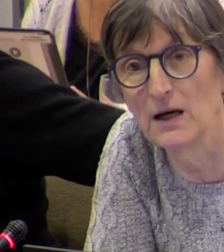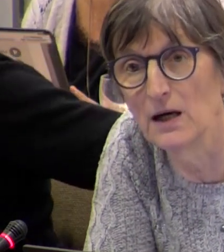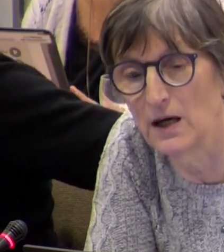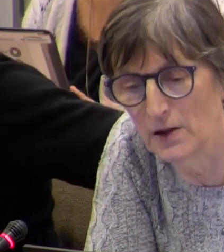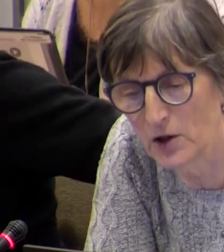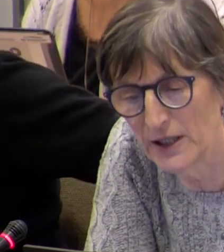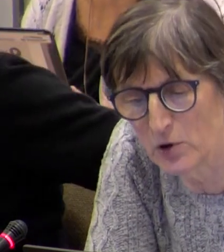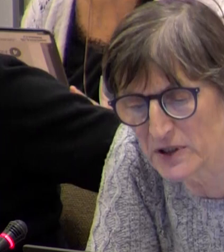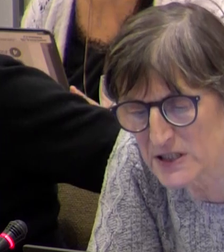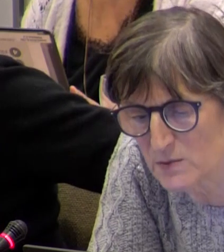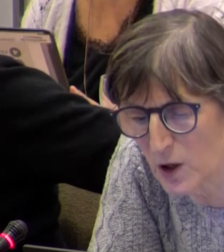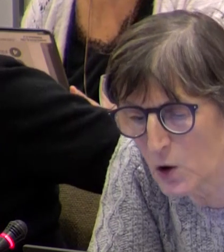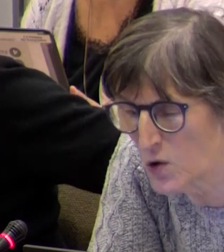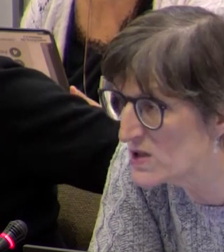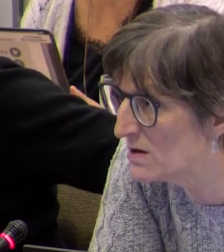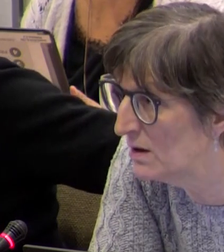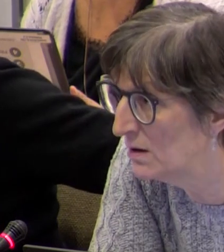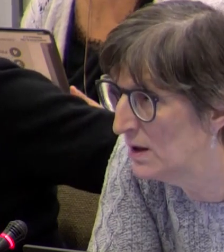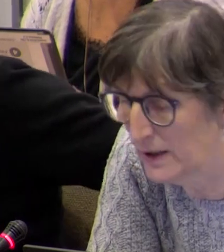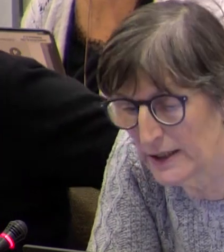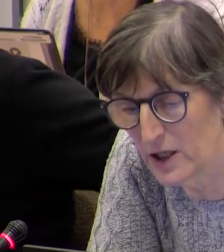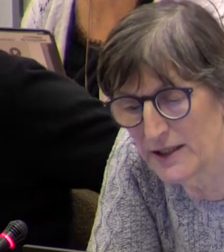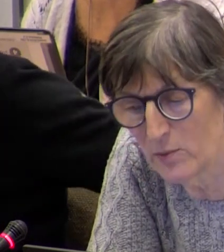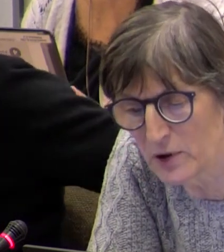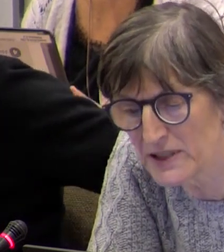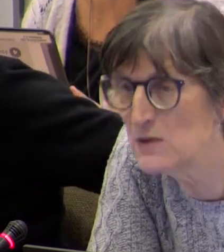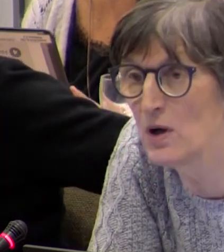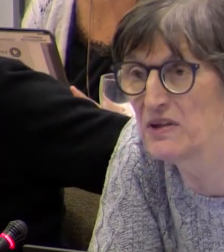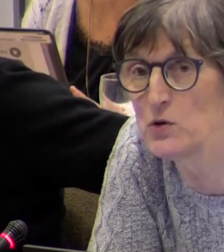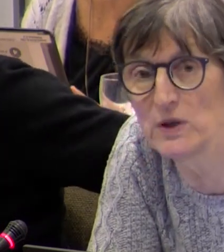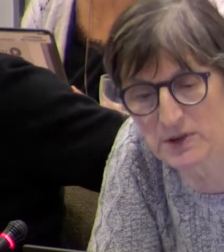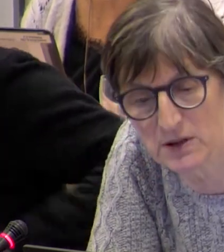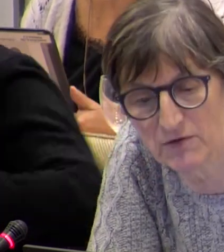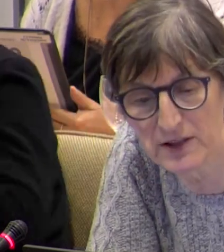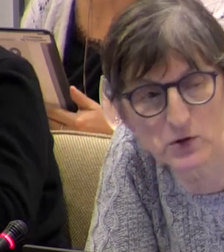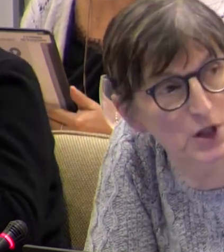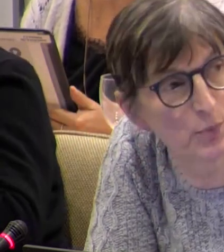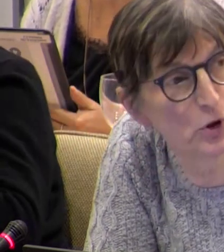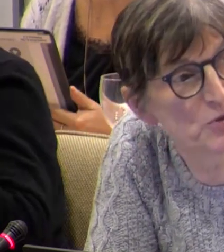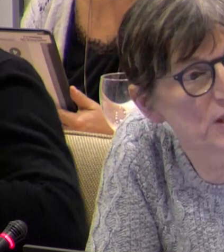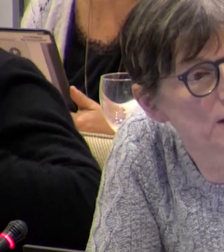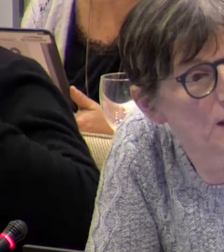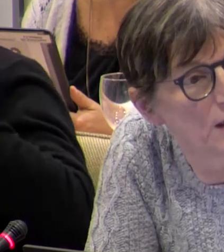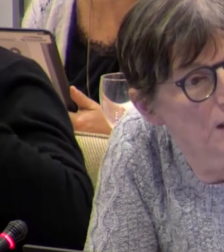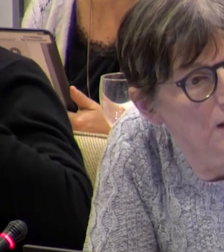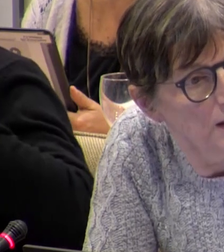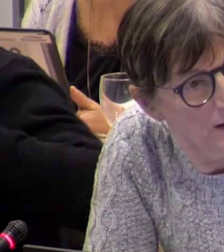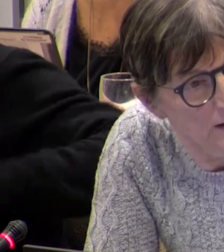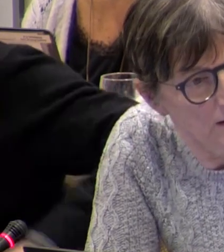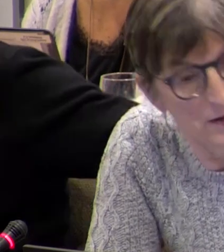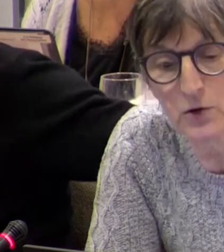entre un amortissement constant et un amortissement déduit parce qu'en fait c'est un peu l'objet